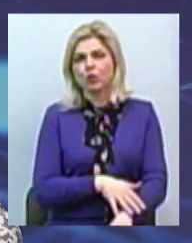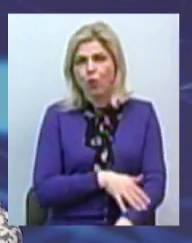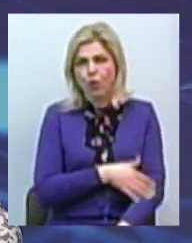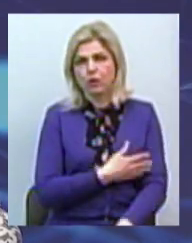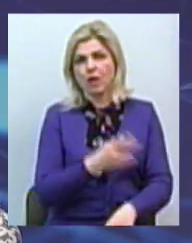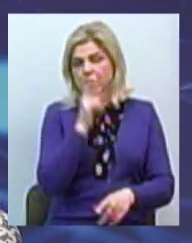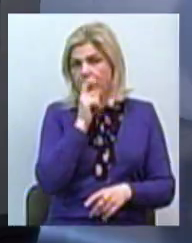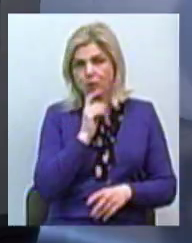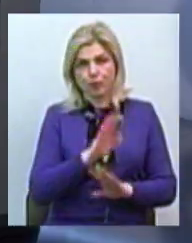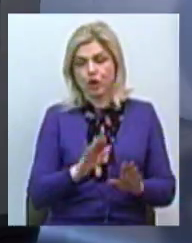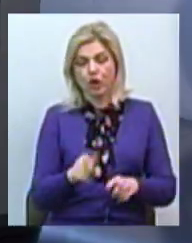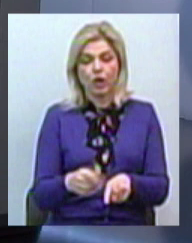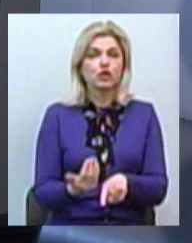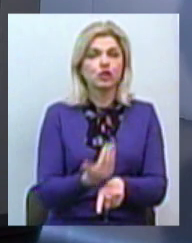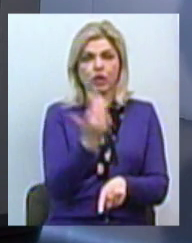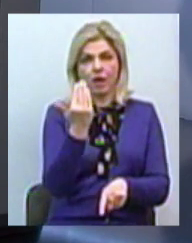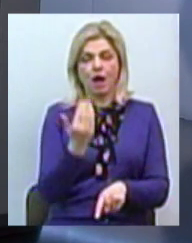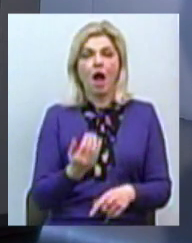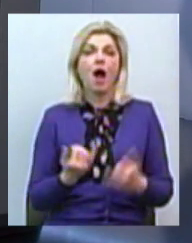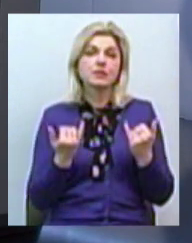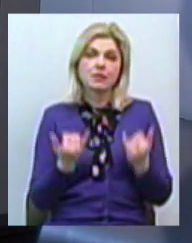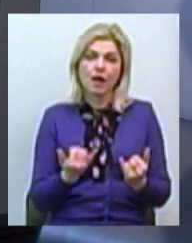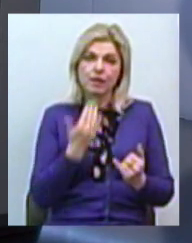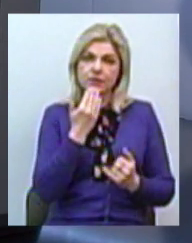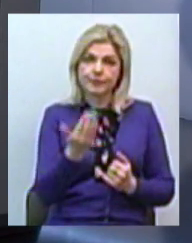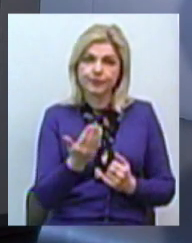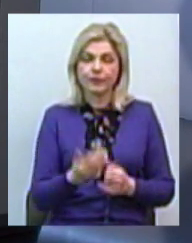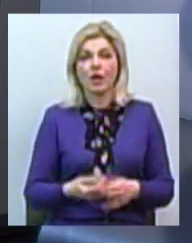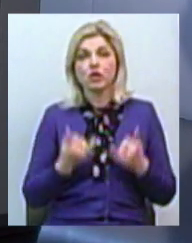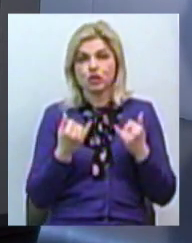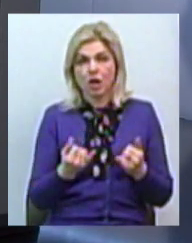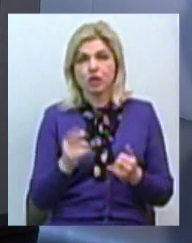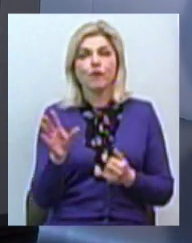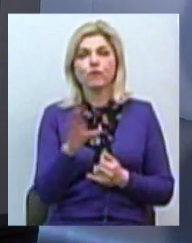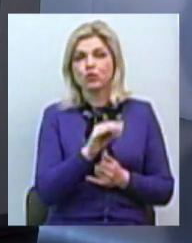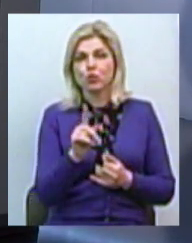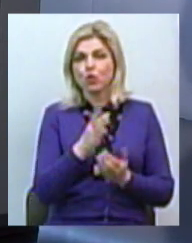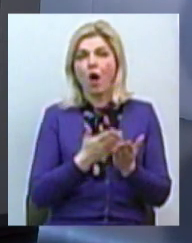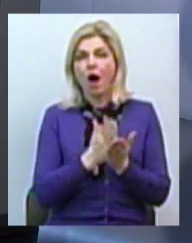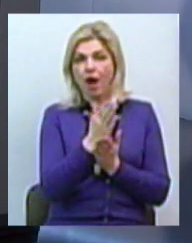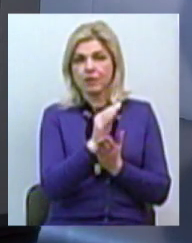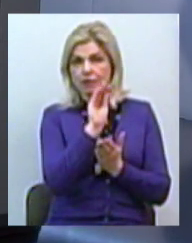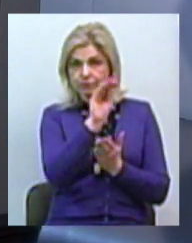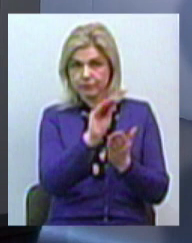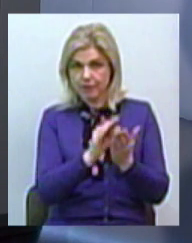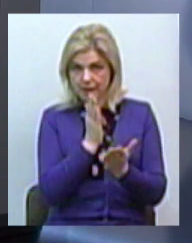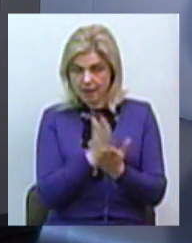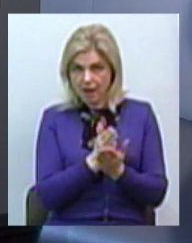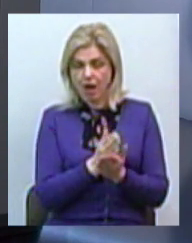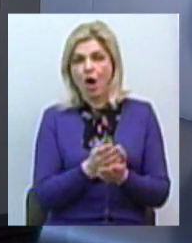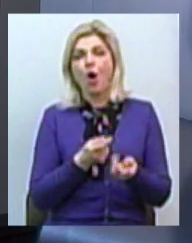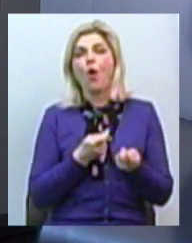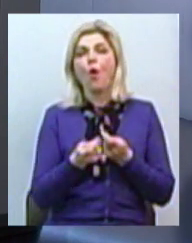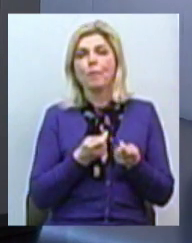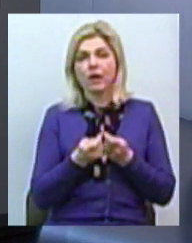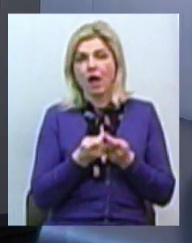не було зрозуміло, чи є це. Добре, а зараз? Зараз на карту все, що нанесено, оператор може при